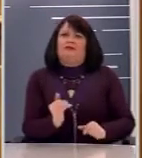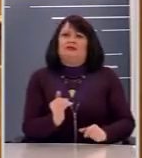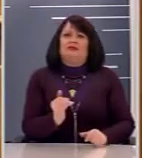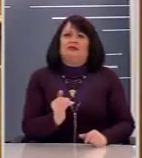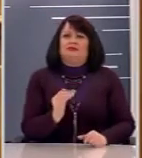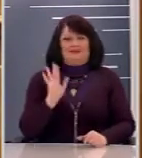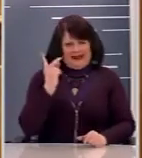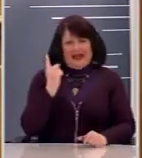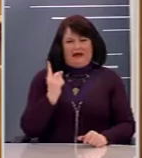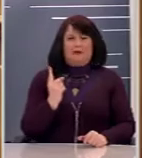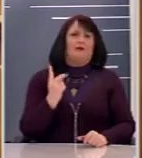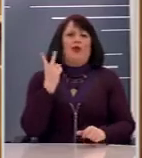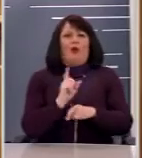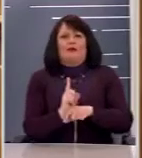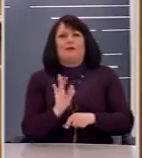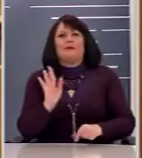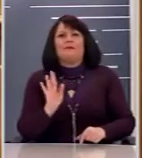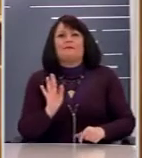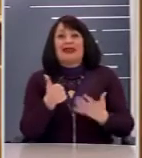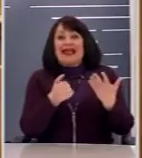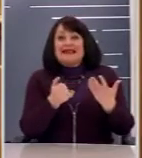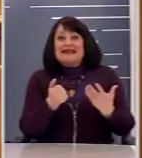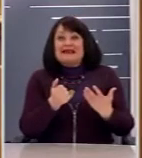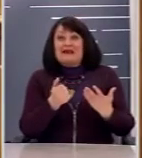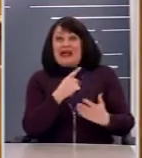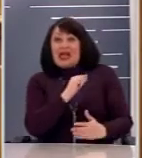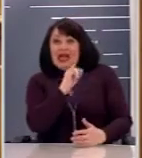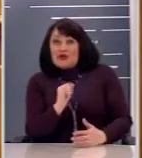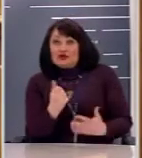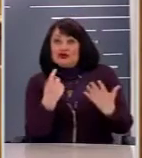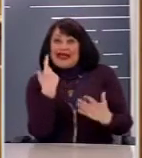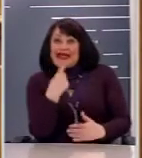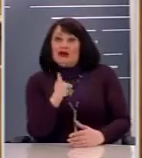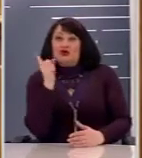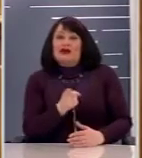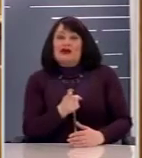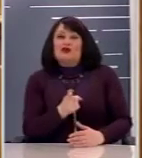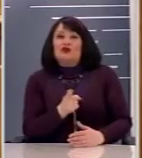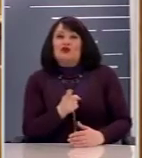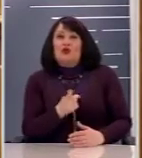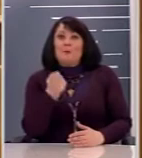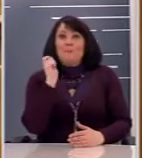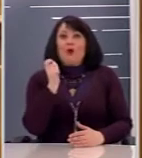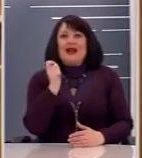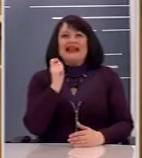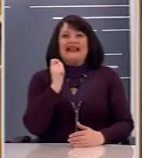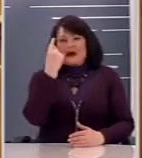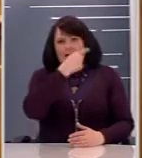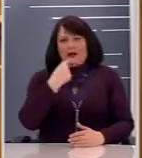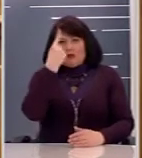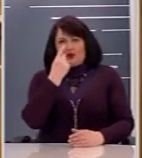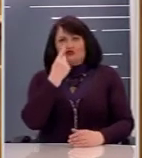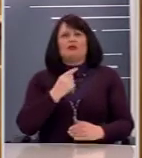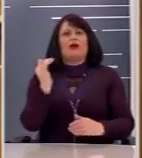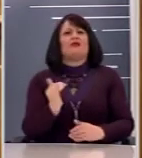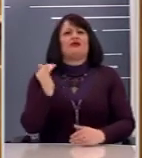Δύο λεπτά κύριε Πρόεδρε. Γιατί έκανε έκπτωση 60% έως 100% σε 51 VIPs της πολιτικής ζωής προσώπων με ζημιά των νοσοκομείων